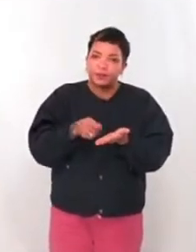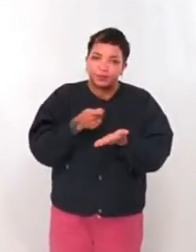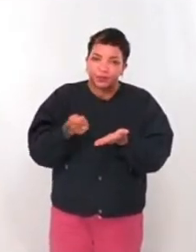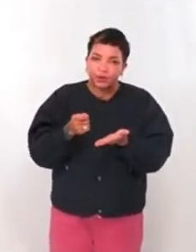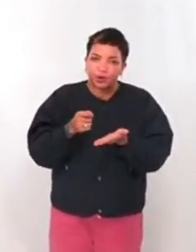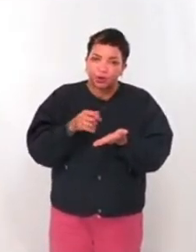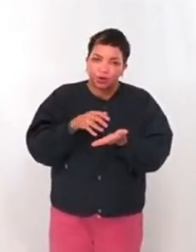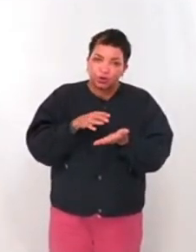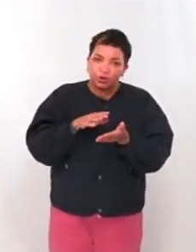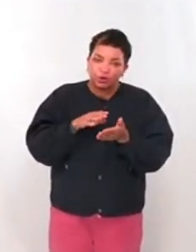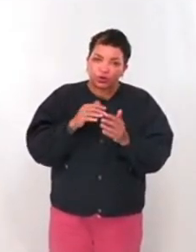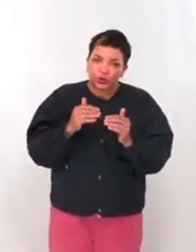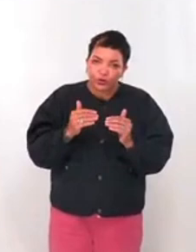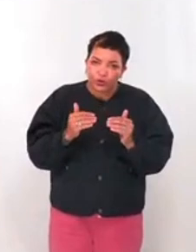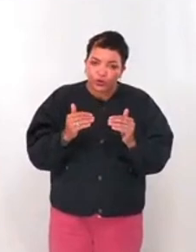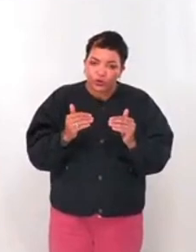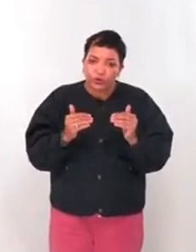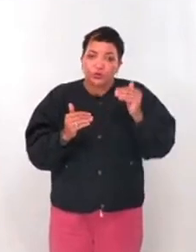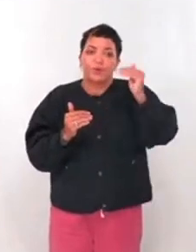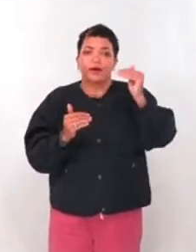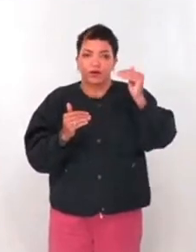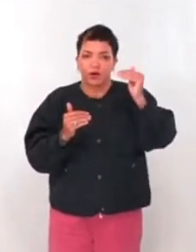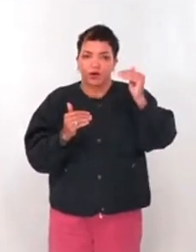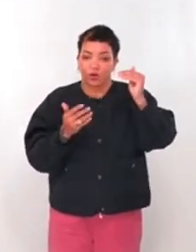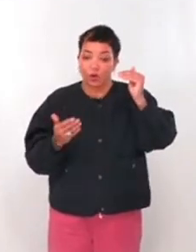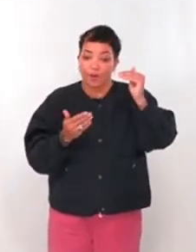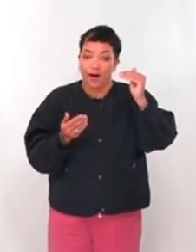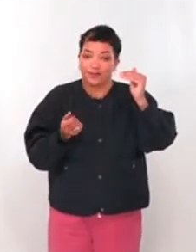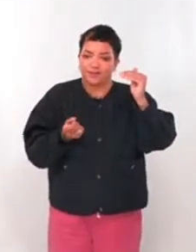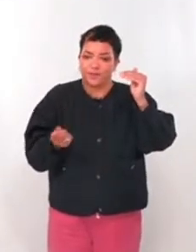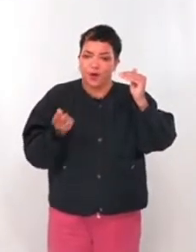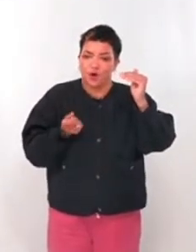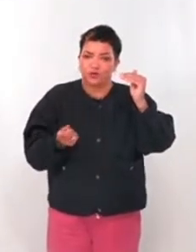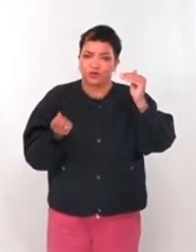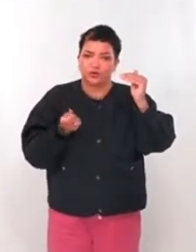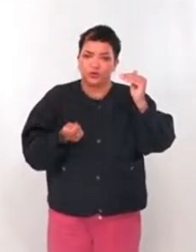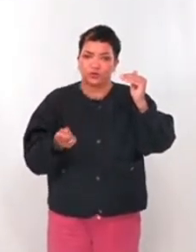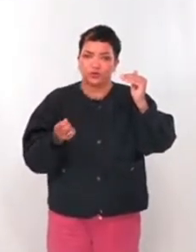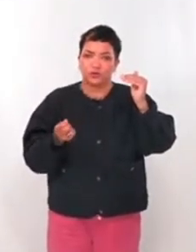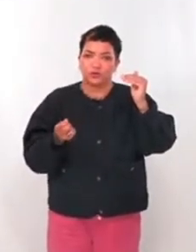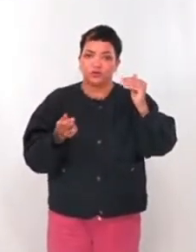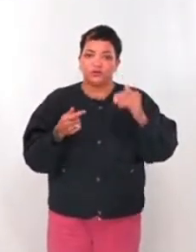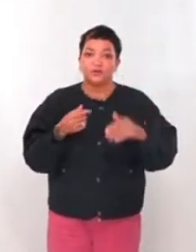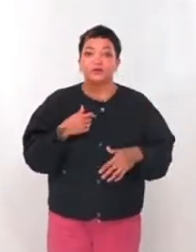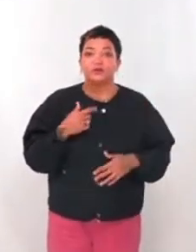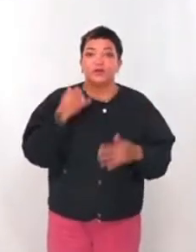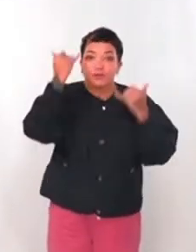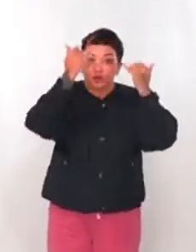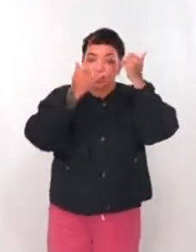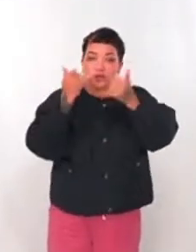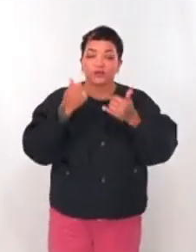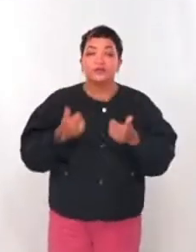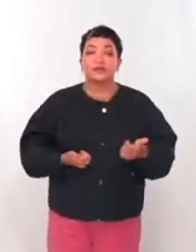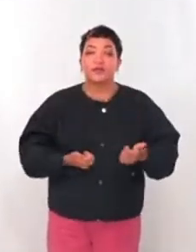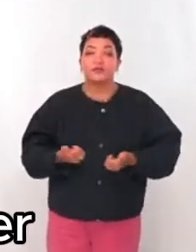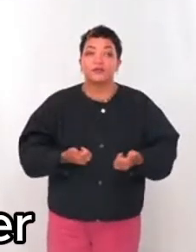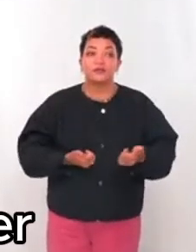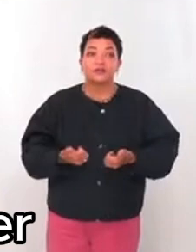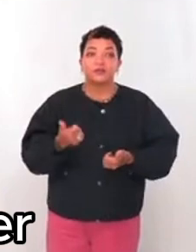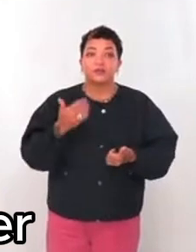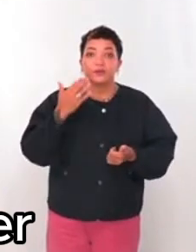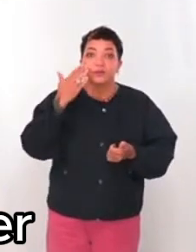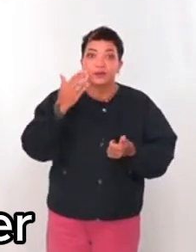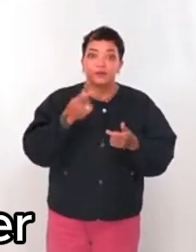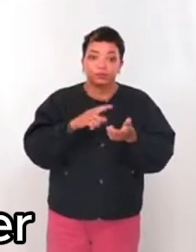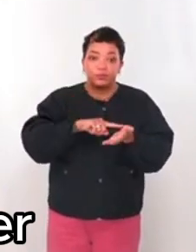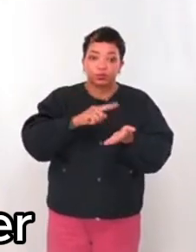à ce qui va être réalisé en dépenses. Sinon, en fait, les services, s'ils sont bloqués, s'ils n'ont pas suffisamment sur le budget,